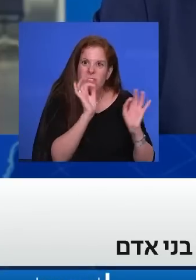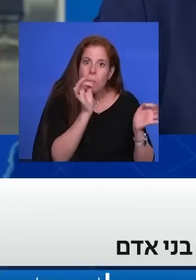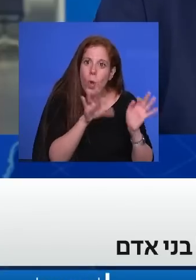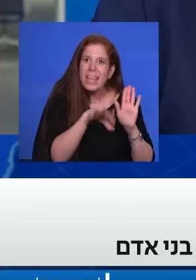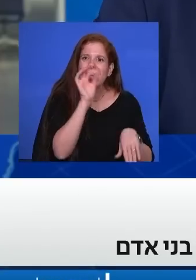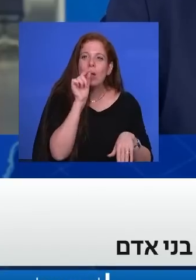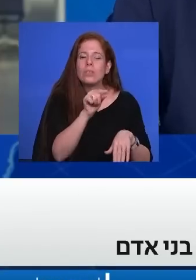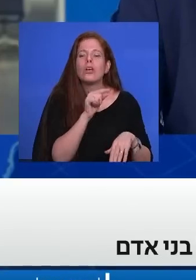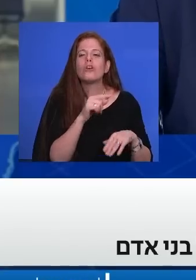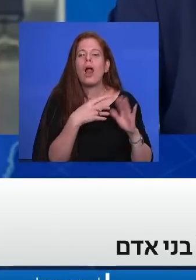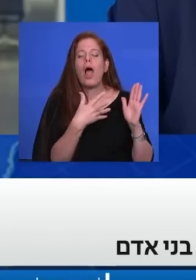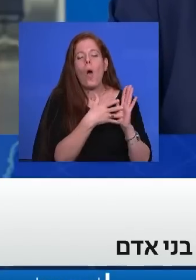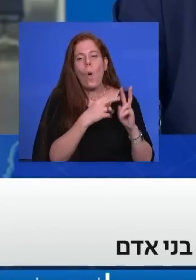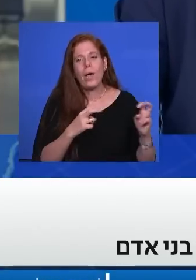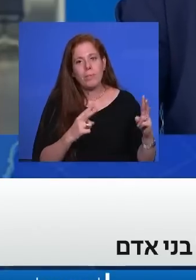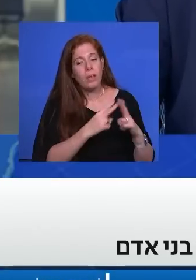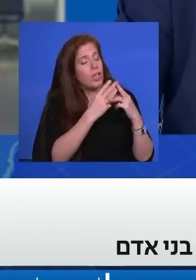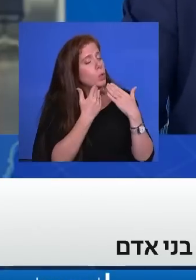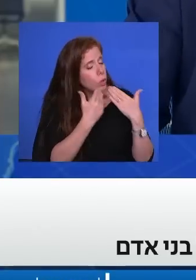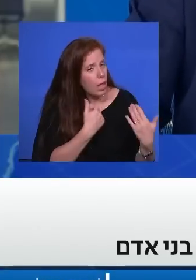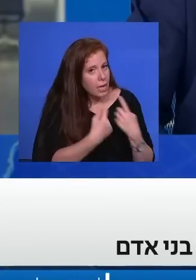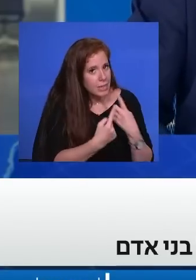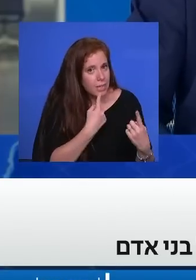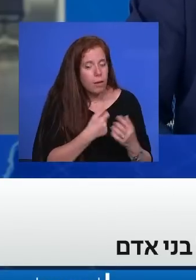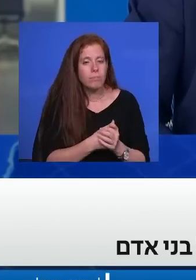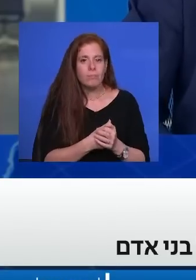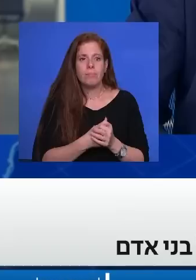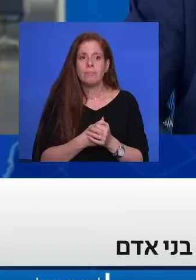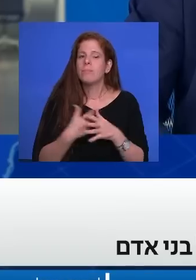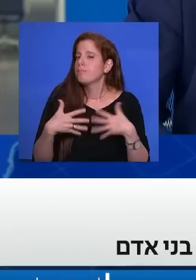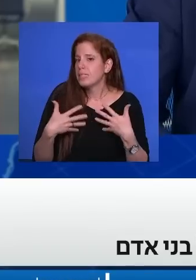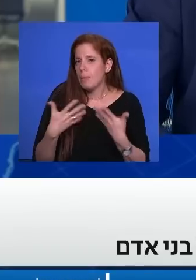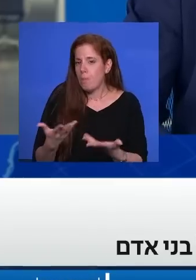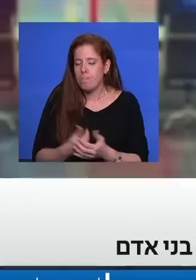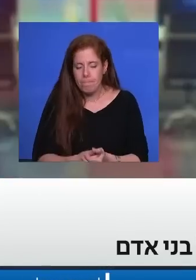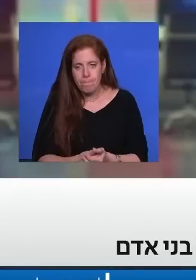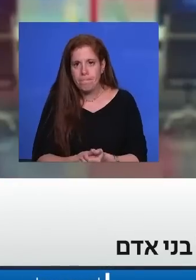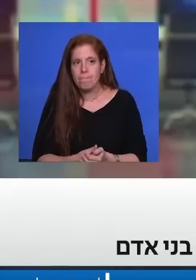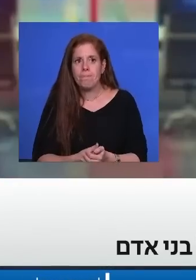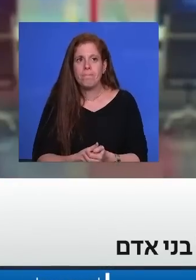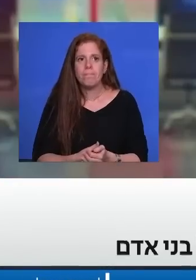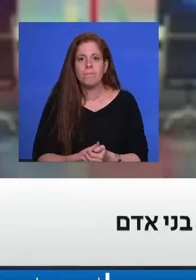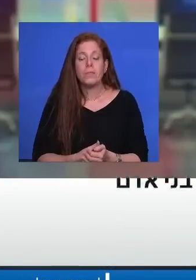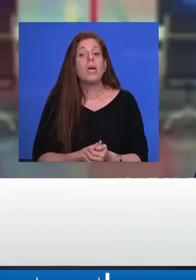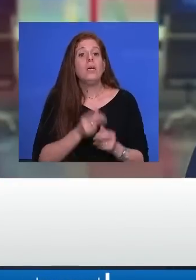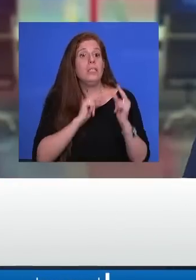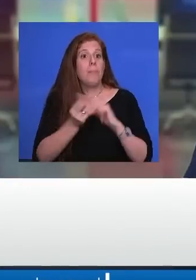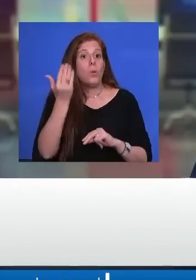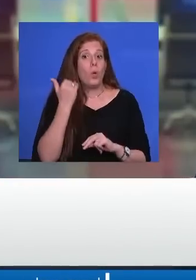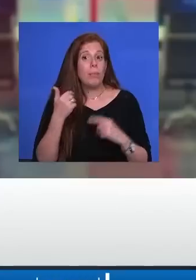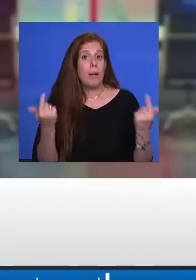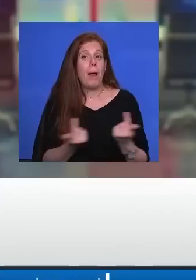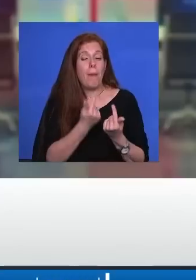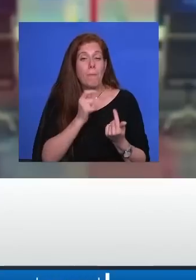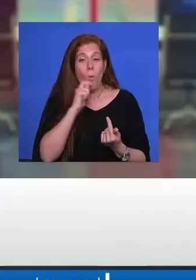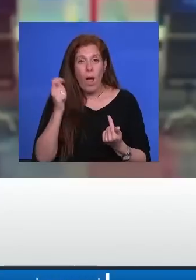החוקרים בצרפת, דוקטור אייל פרימן. תודה רבה על השיחה, תודה שבאת. בשמחה, תודה רבה. דיברנו קודם על המלחמה באוקראינה, על טנקים,